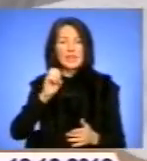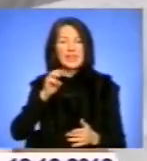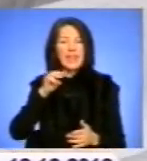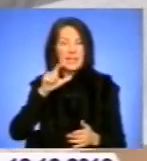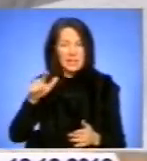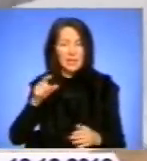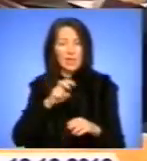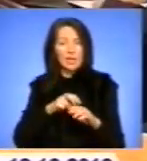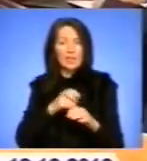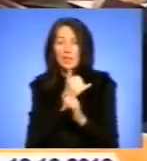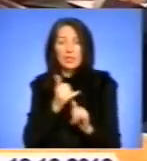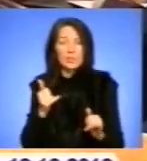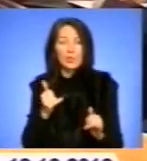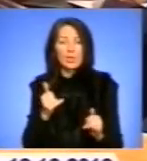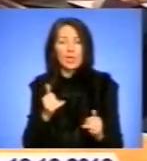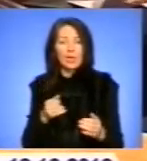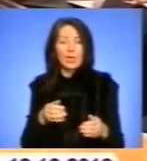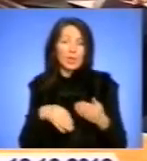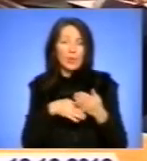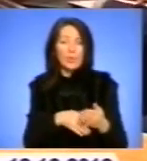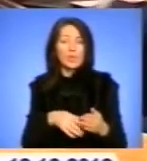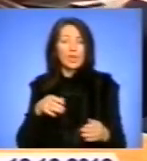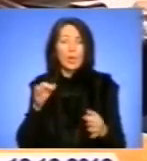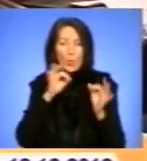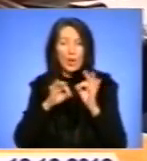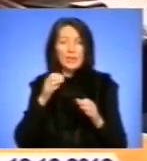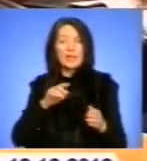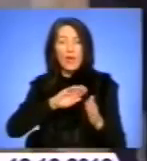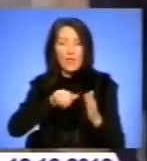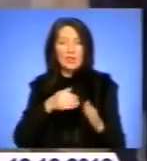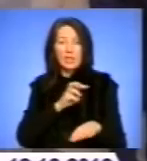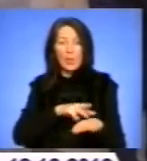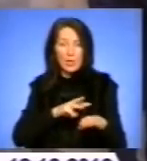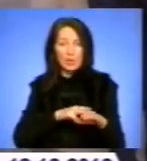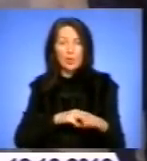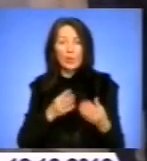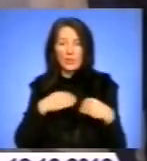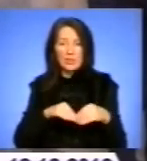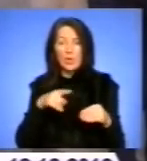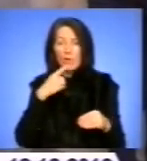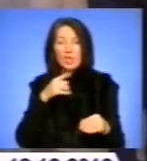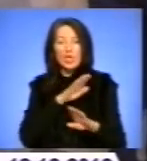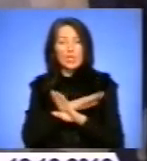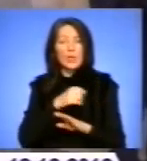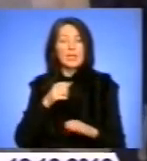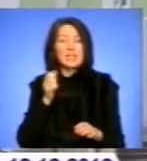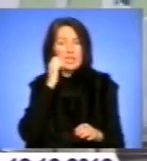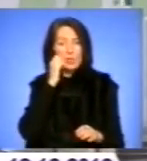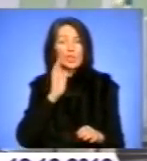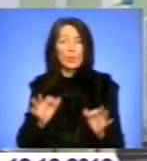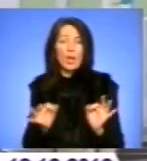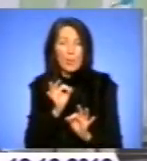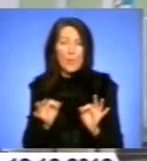змогли зарадити, порадили викликати міліцію. Так вона і зробила. Домашні в один голос запевняли, що смерть дідуся була природньою. А